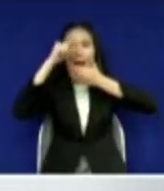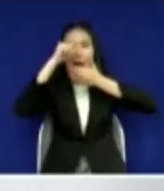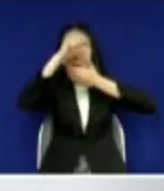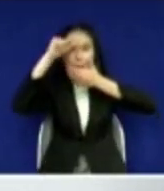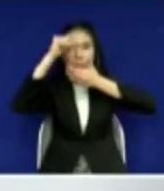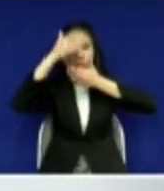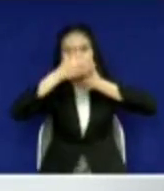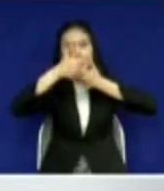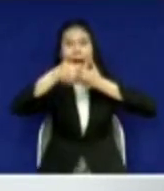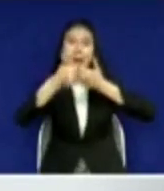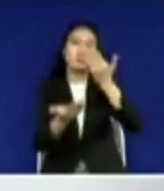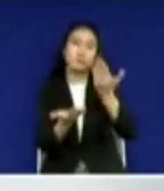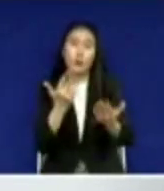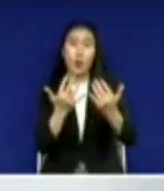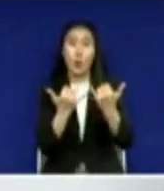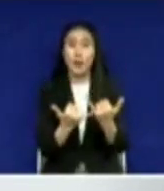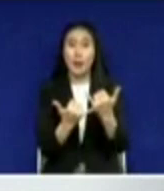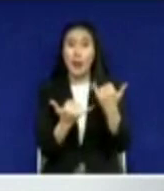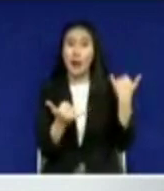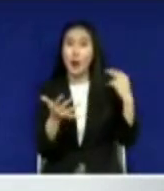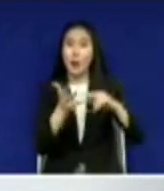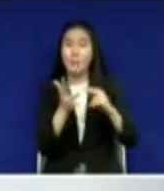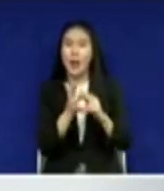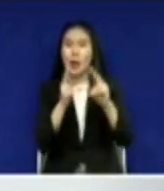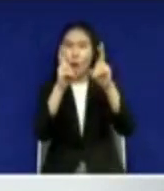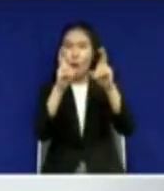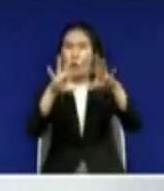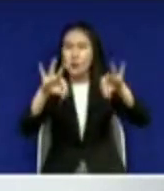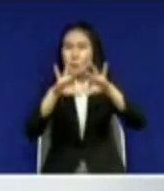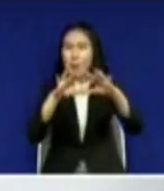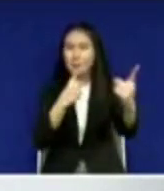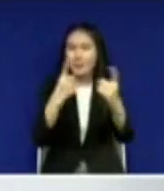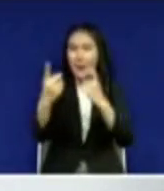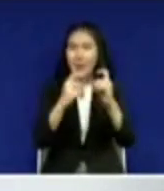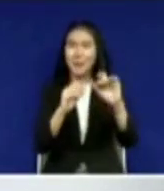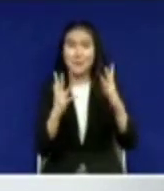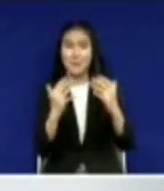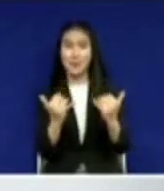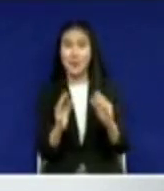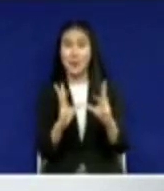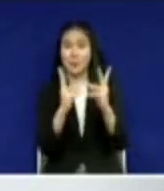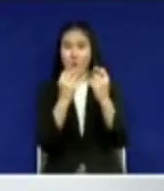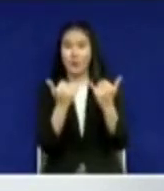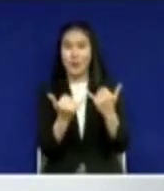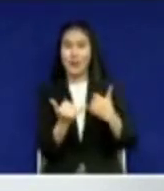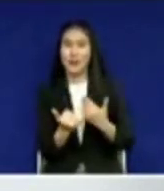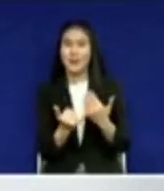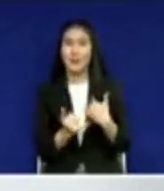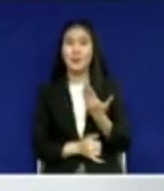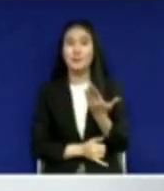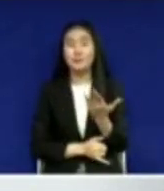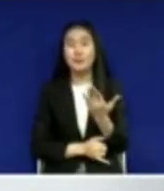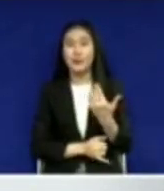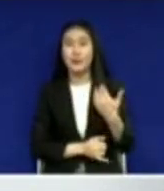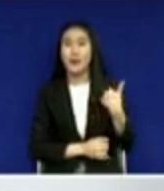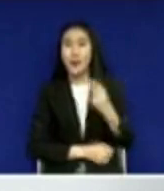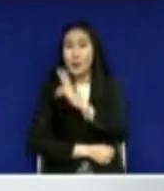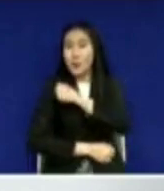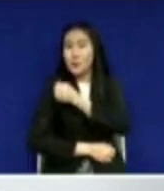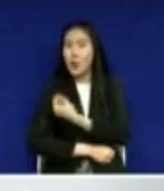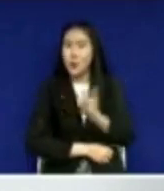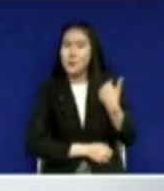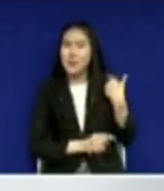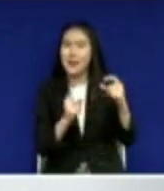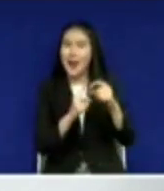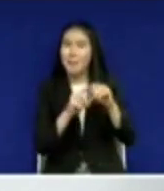ครับสำหรับในวันนี้ไม่มีประเด็นคำถามเพิ่มเติมนะครับท่านผู้ช่วยโฆษกสบค.มีอะไรจะฝากถึงพี่น้องประชา